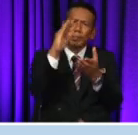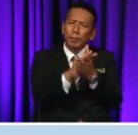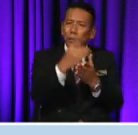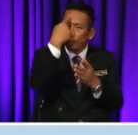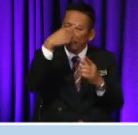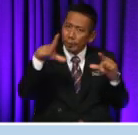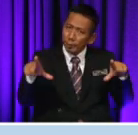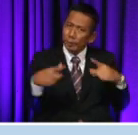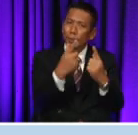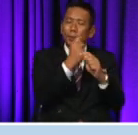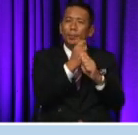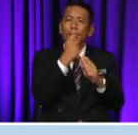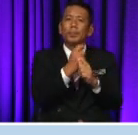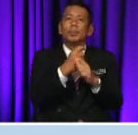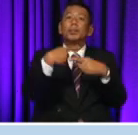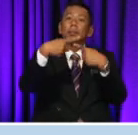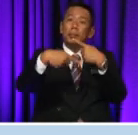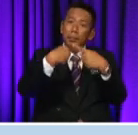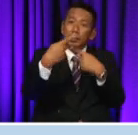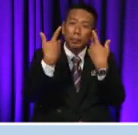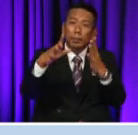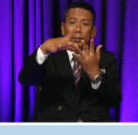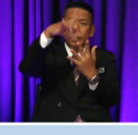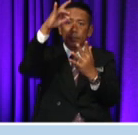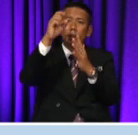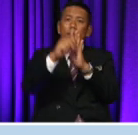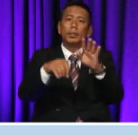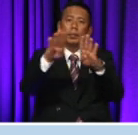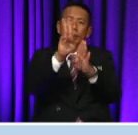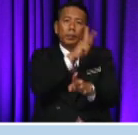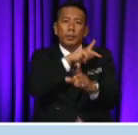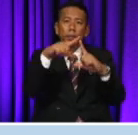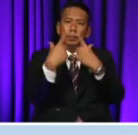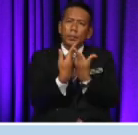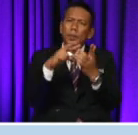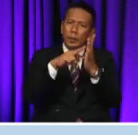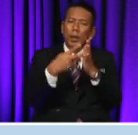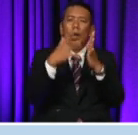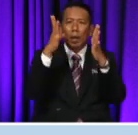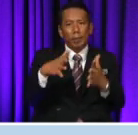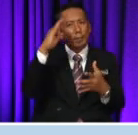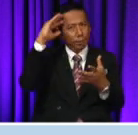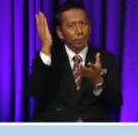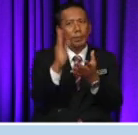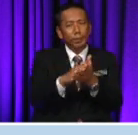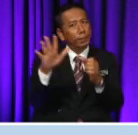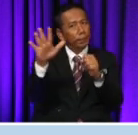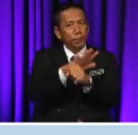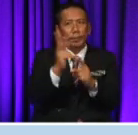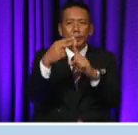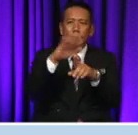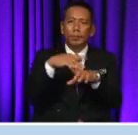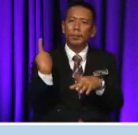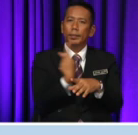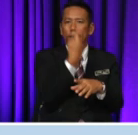melaksanakan tugas jadi apabila telah dilantik sebagai ketua kelas maksudnya orang memberikan kepercayaan yang sepenuhnya kepada kita